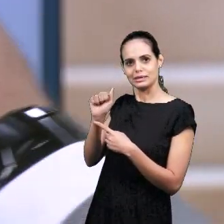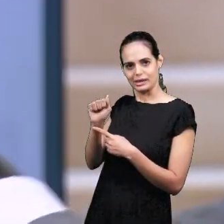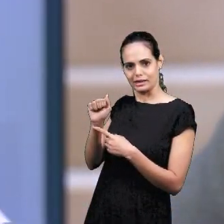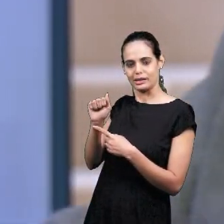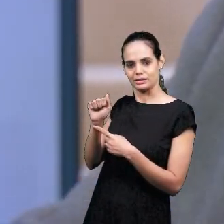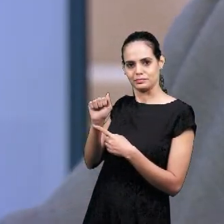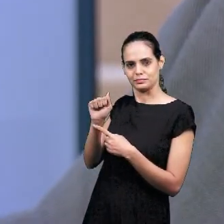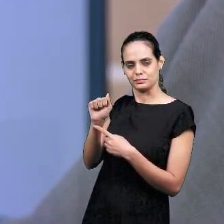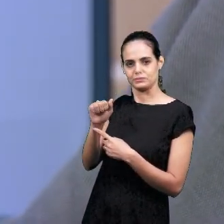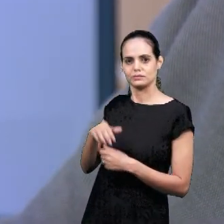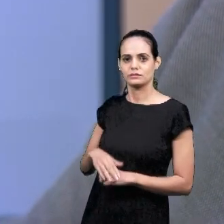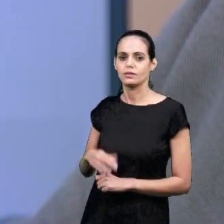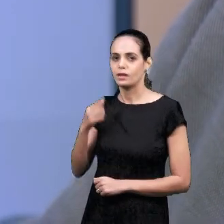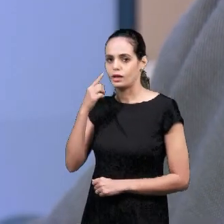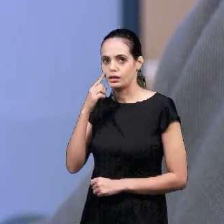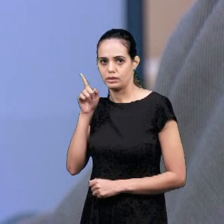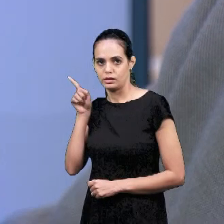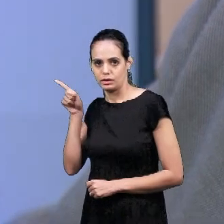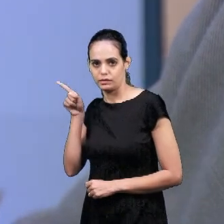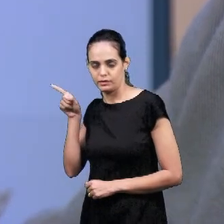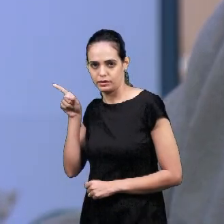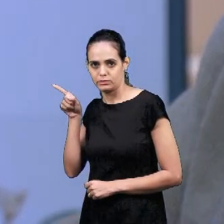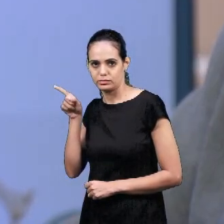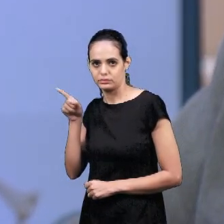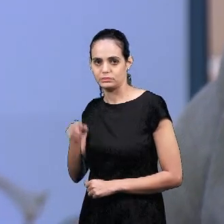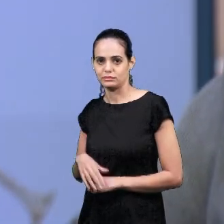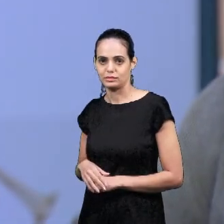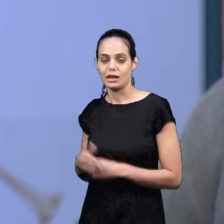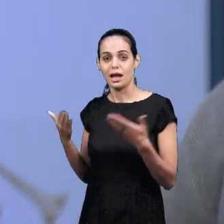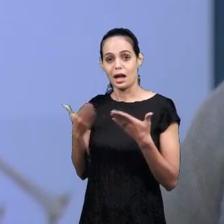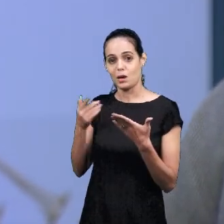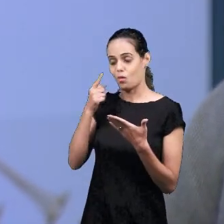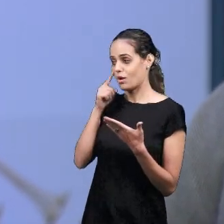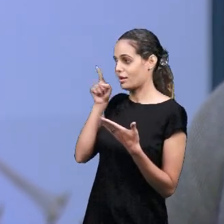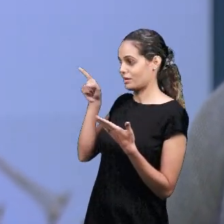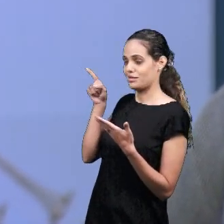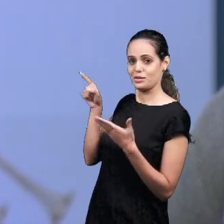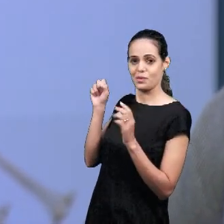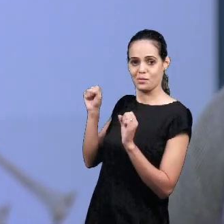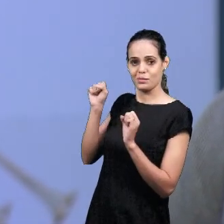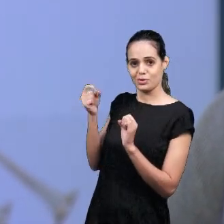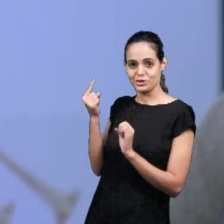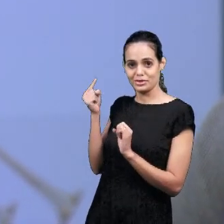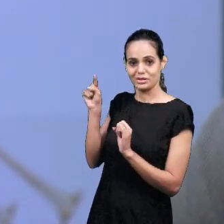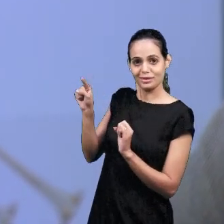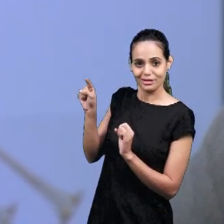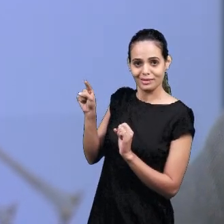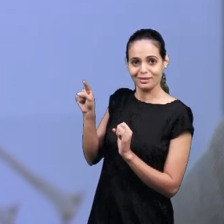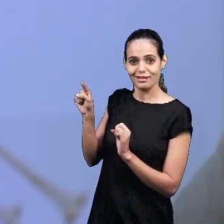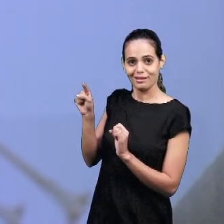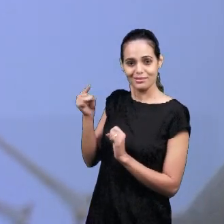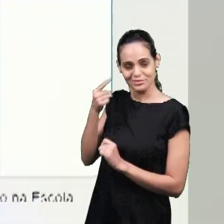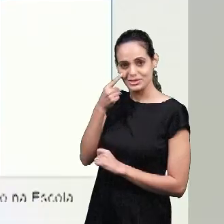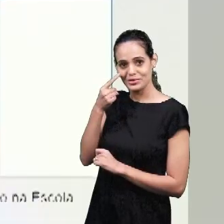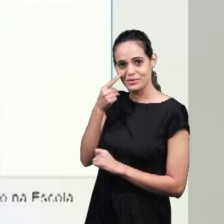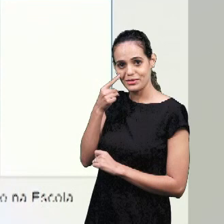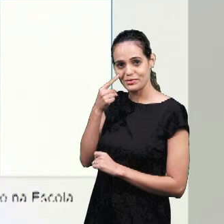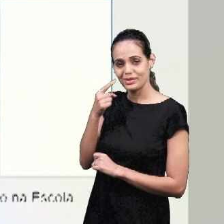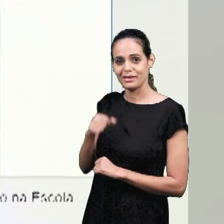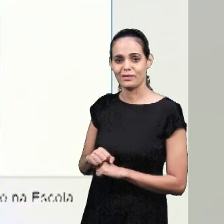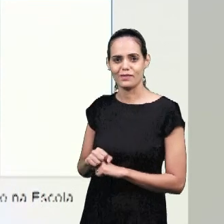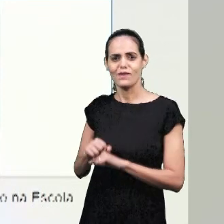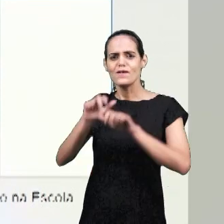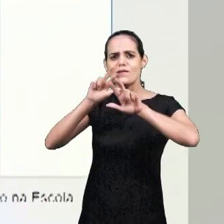Sarah de Palmas, de l'État de Tocantins. Voilà. Un autre ici, Pedro